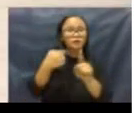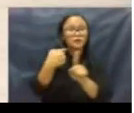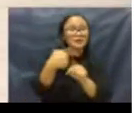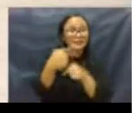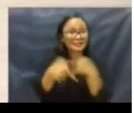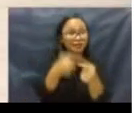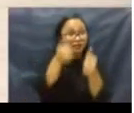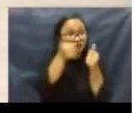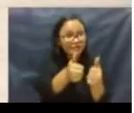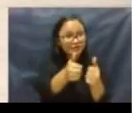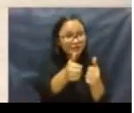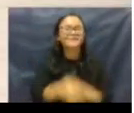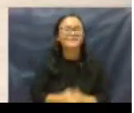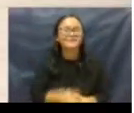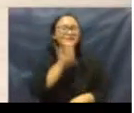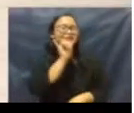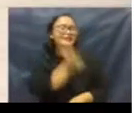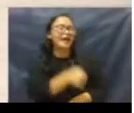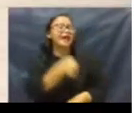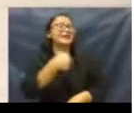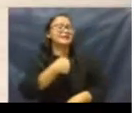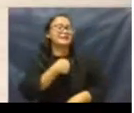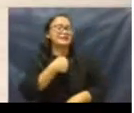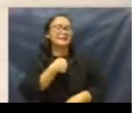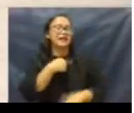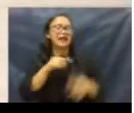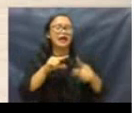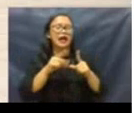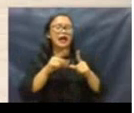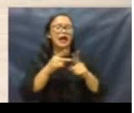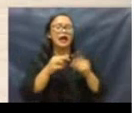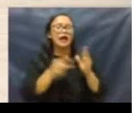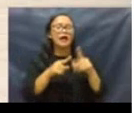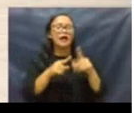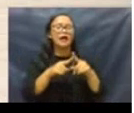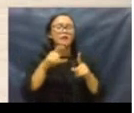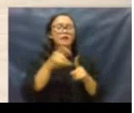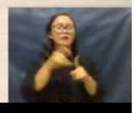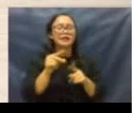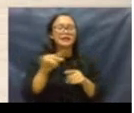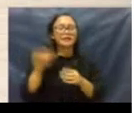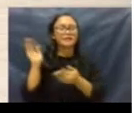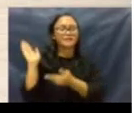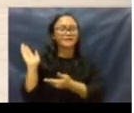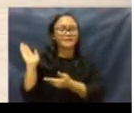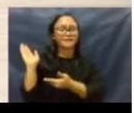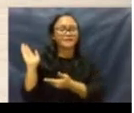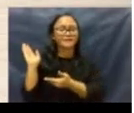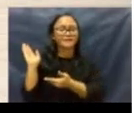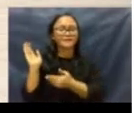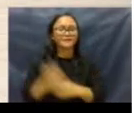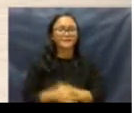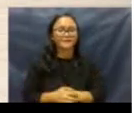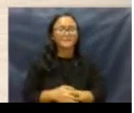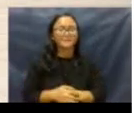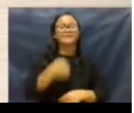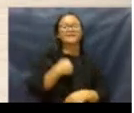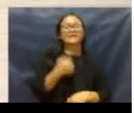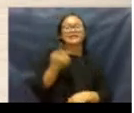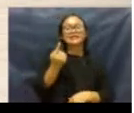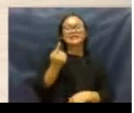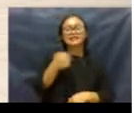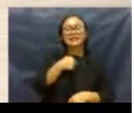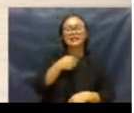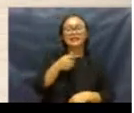Baik, perkenalkan saya Ahmad Rizal dari Islamic School Harapan Mulia, Bali. Halo saya, nama saya Lisya